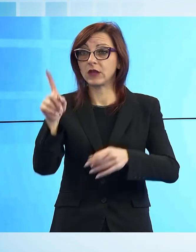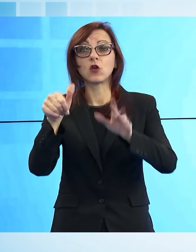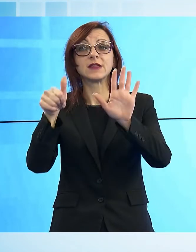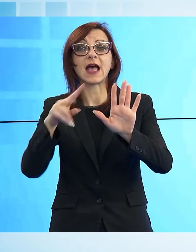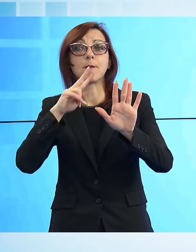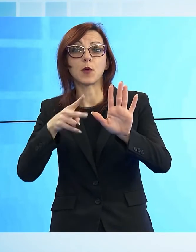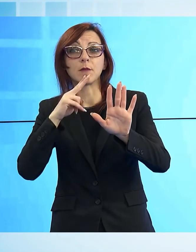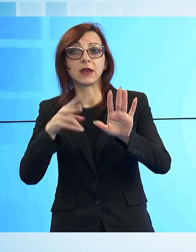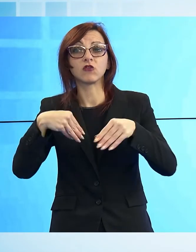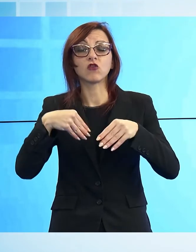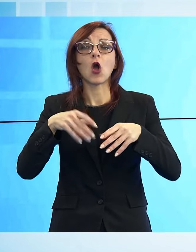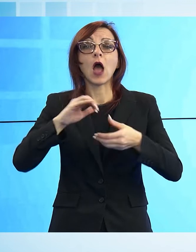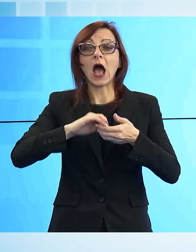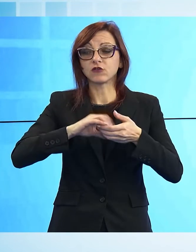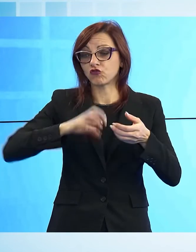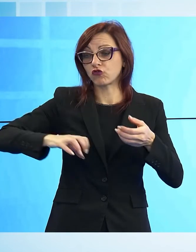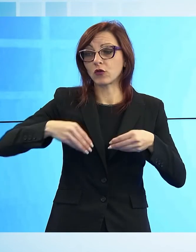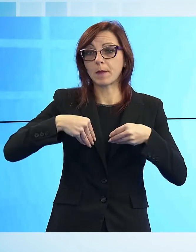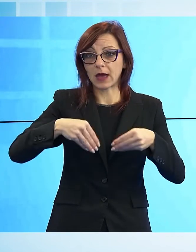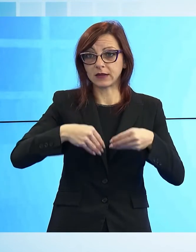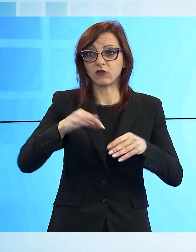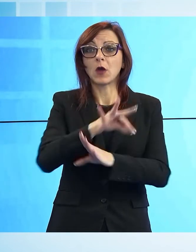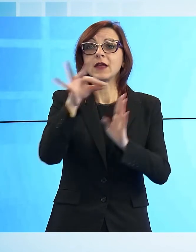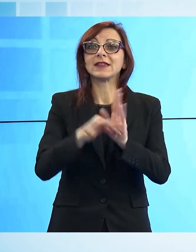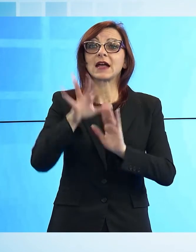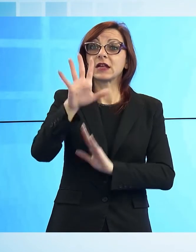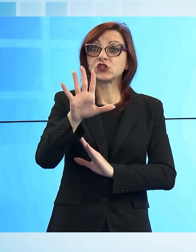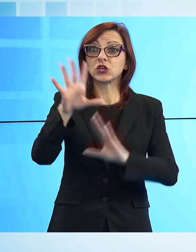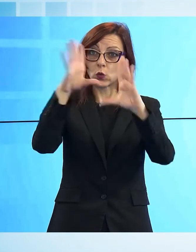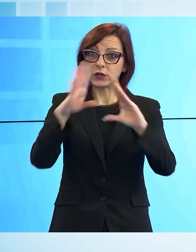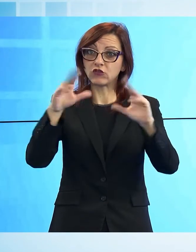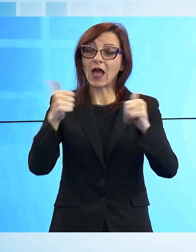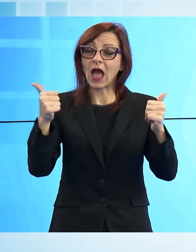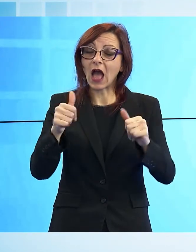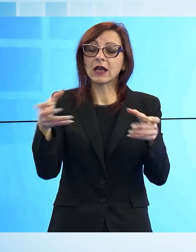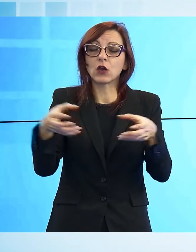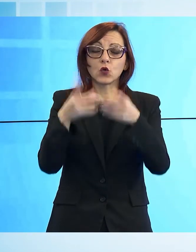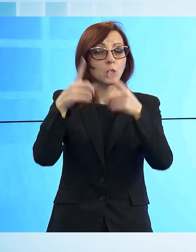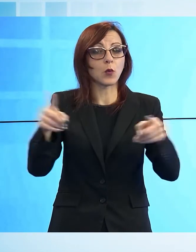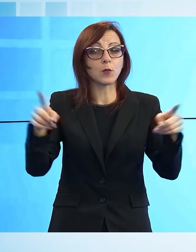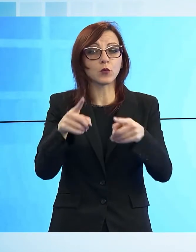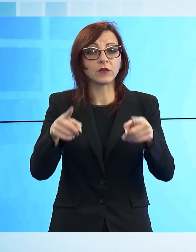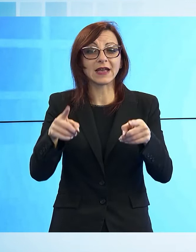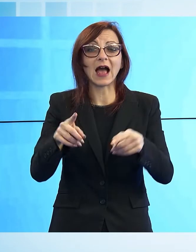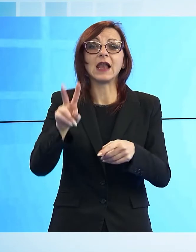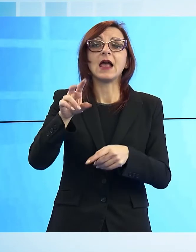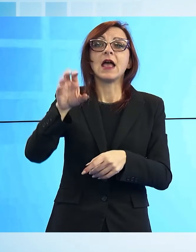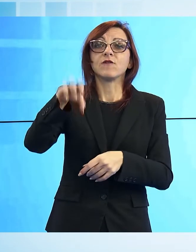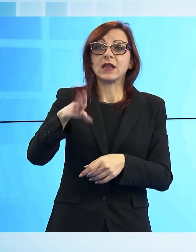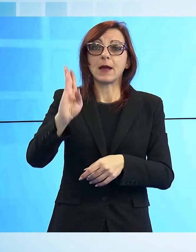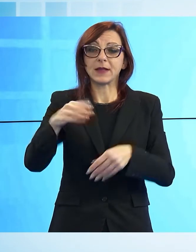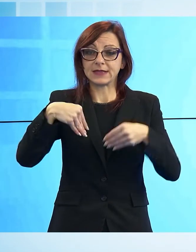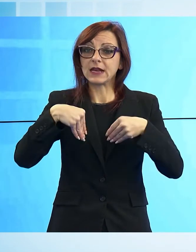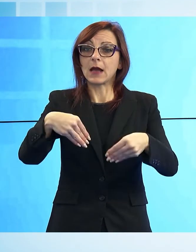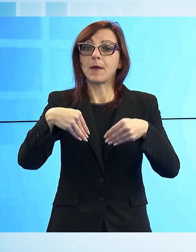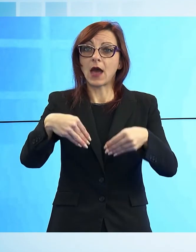associazioni locali. Il 5 dicembre è in programma anche l'esibizione della banda musicale Don Martini di Villa Basilica. E adesso torniamo